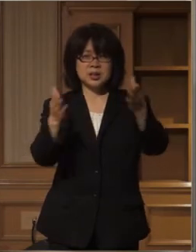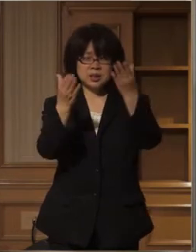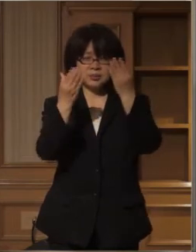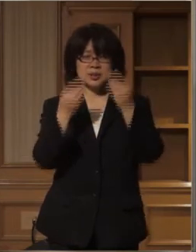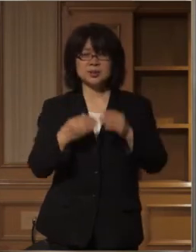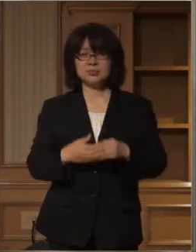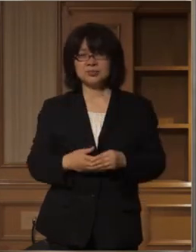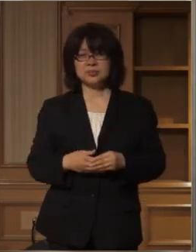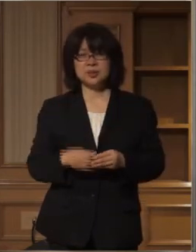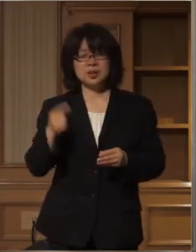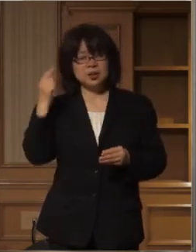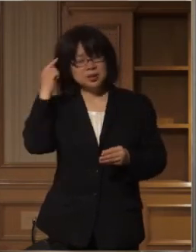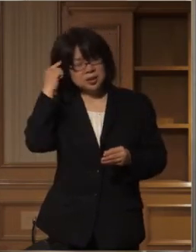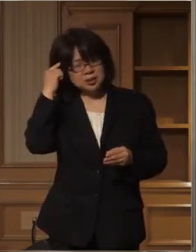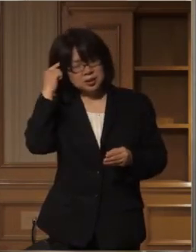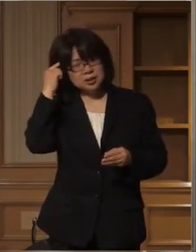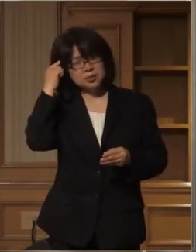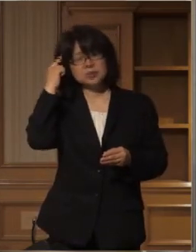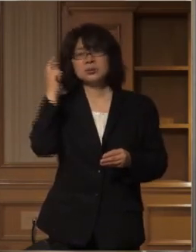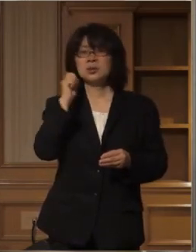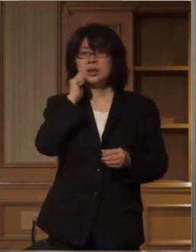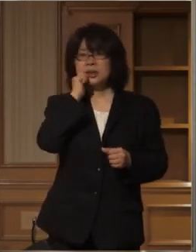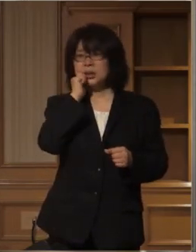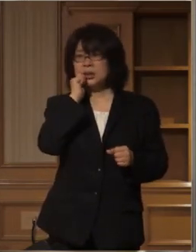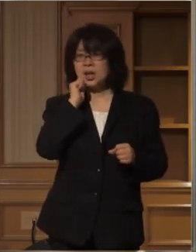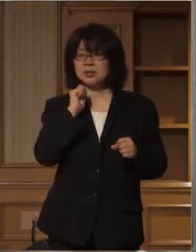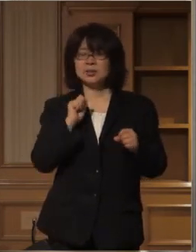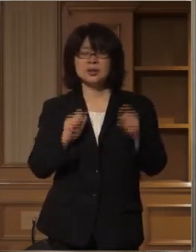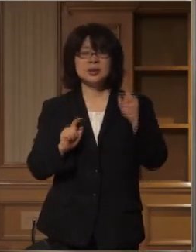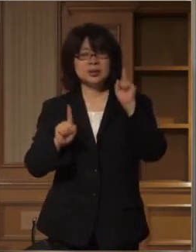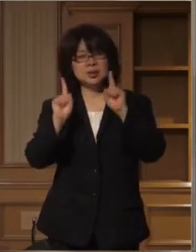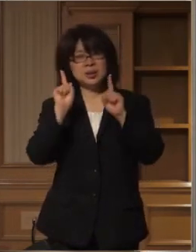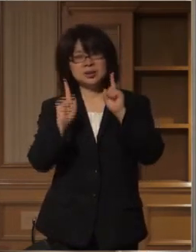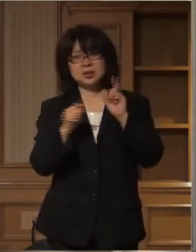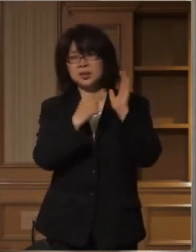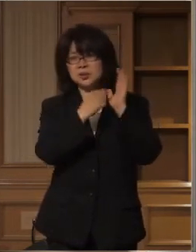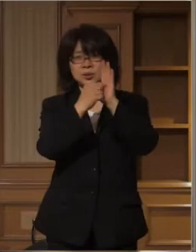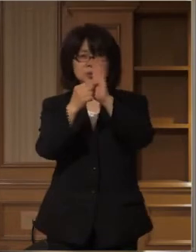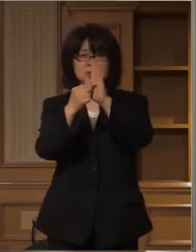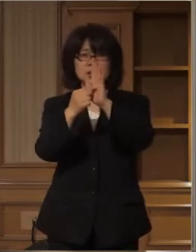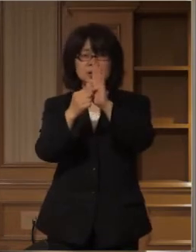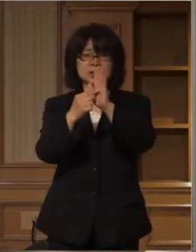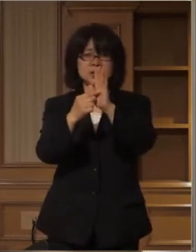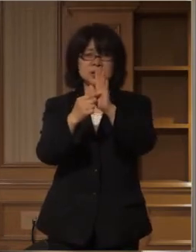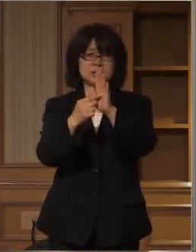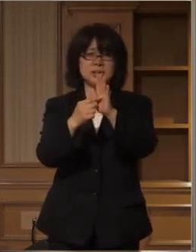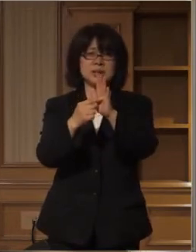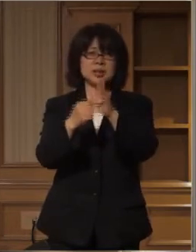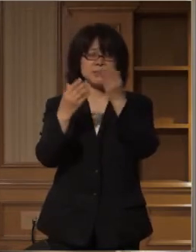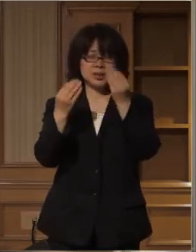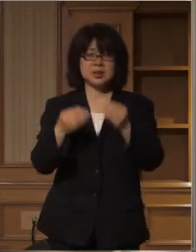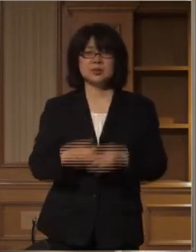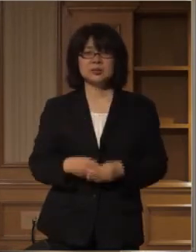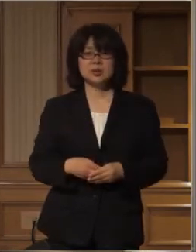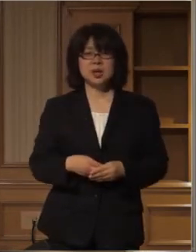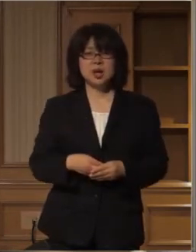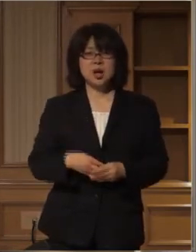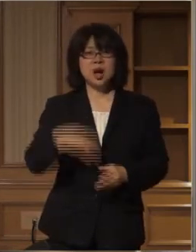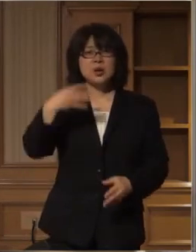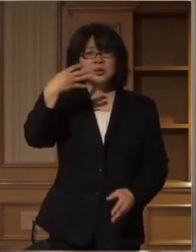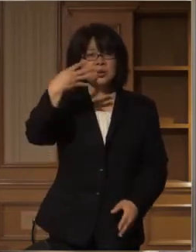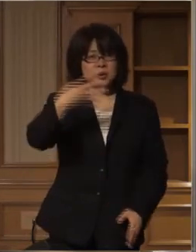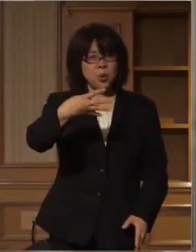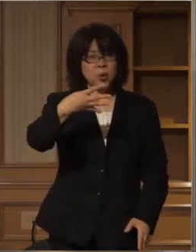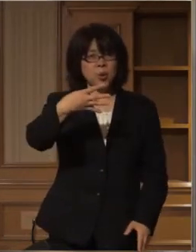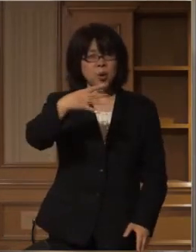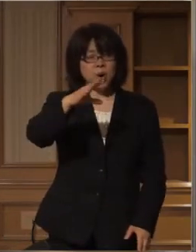形でその成就が表されたわけですね。その4万人の教会っていうのは、ベタニー教会はスラ